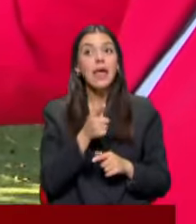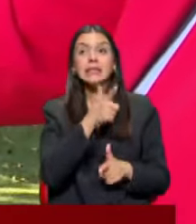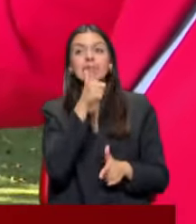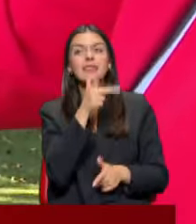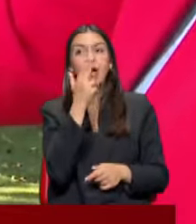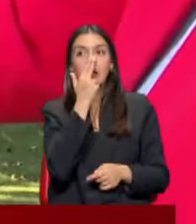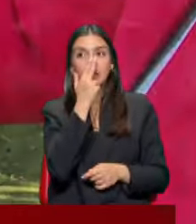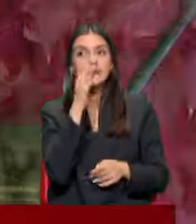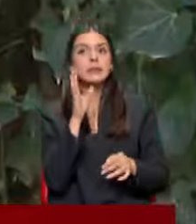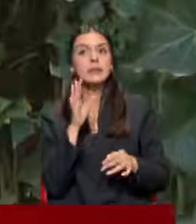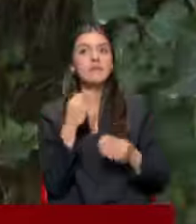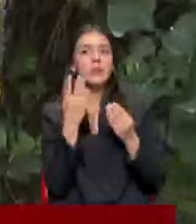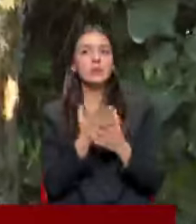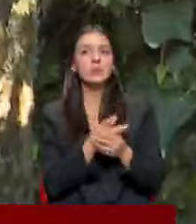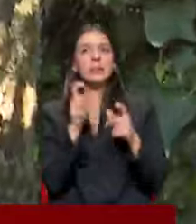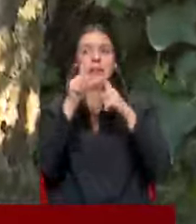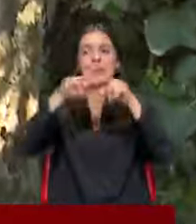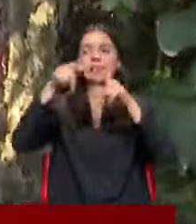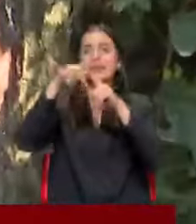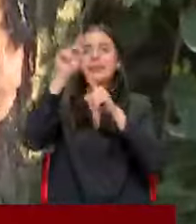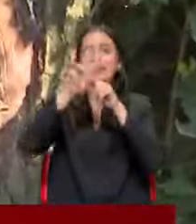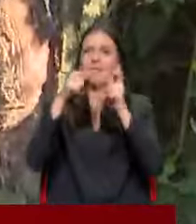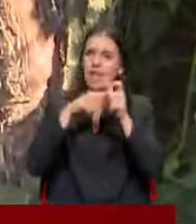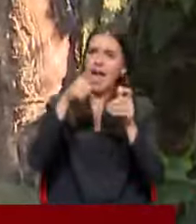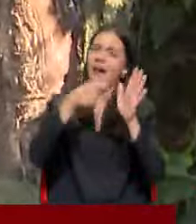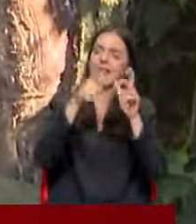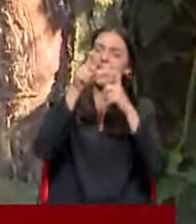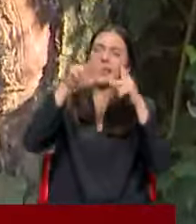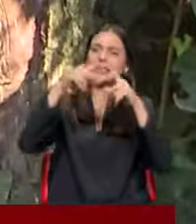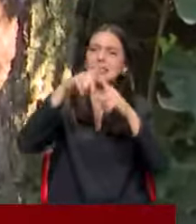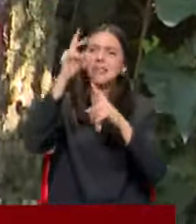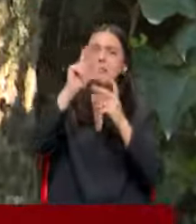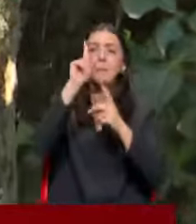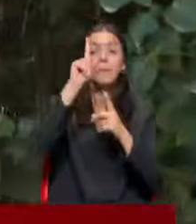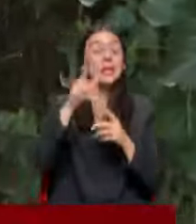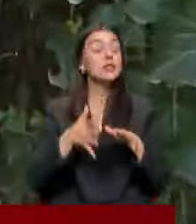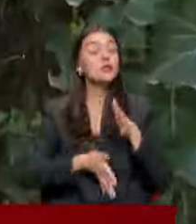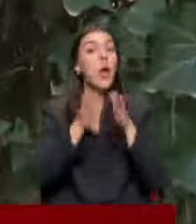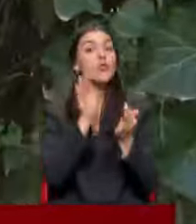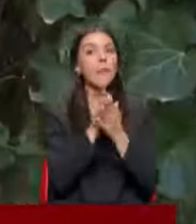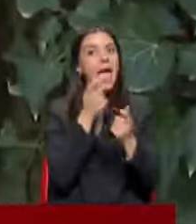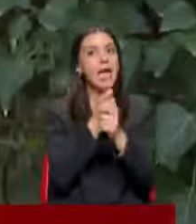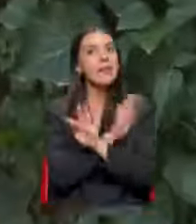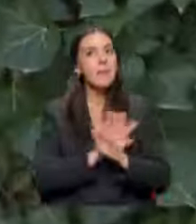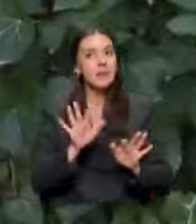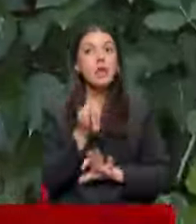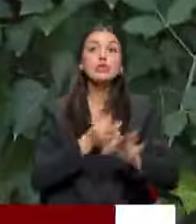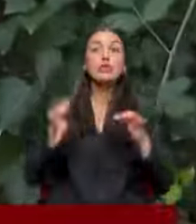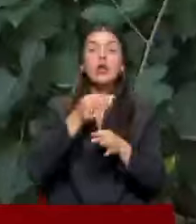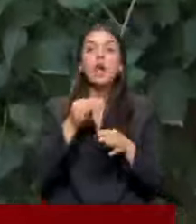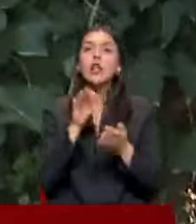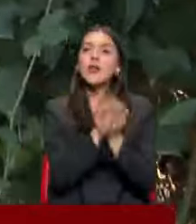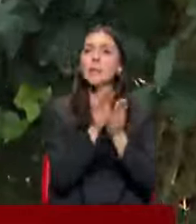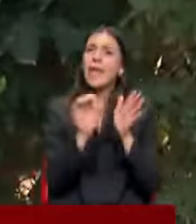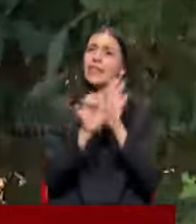seslere alışmasını sağlıyoruz. Safiye, namı değer Safiş aslında bir sokak köpeğiydi. Eğitimini tamamladı, sosyal köpek